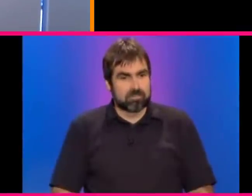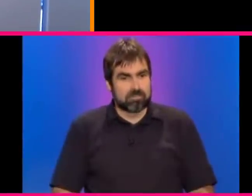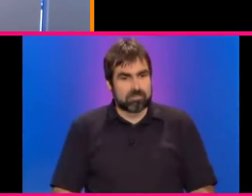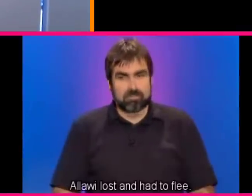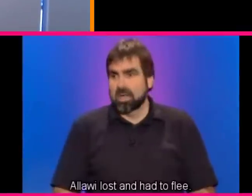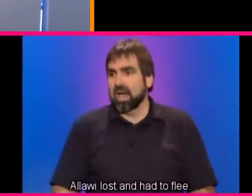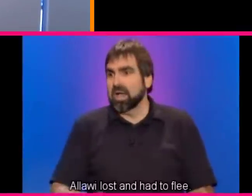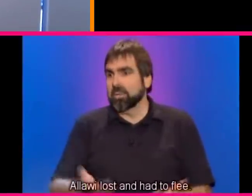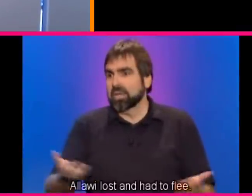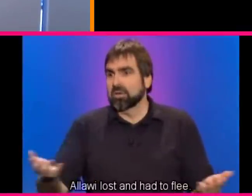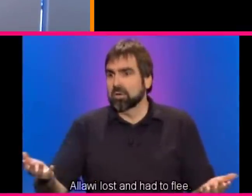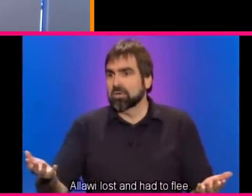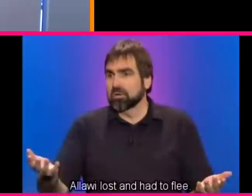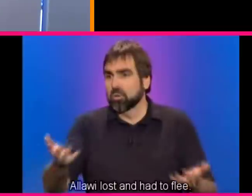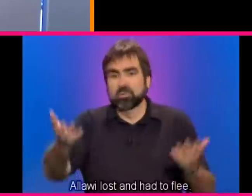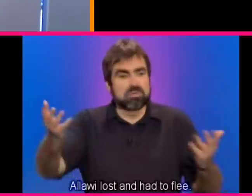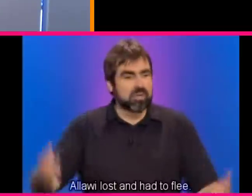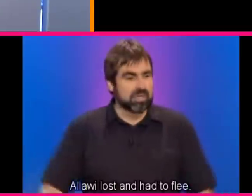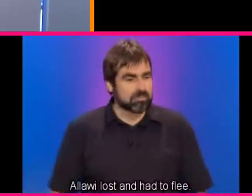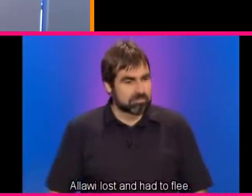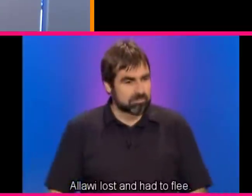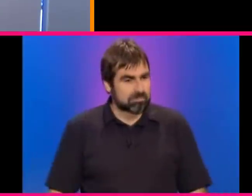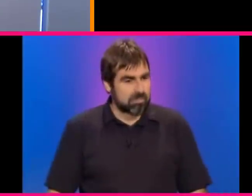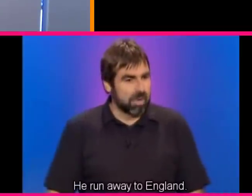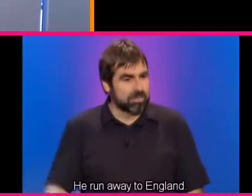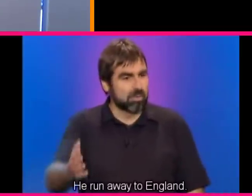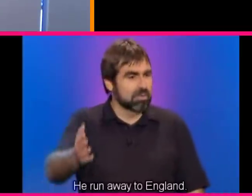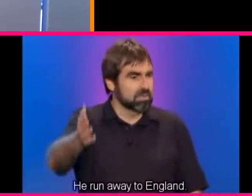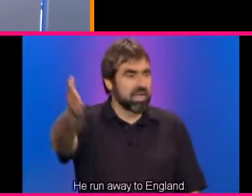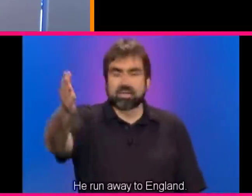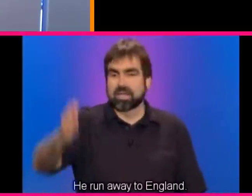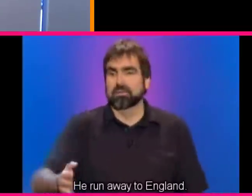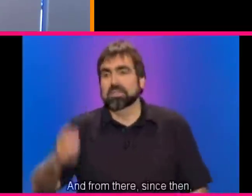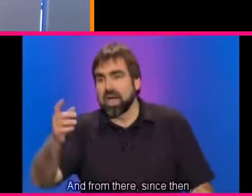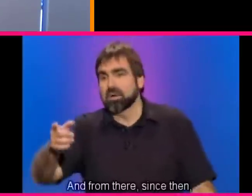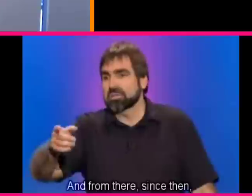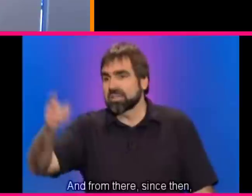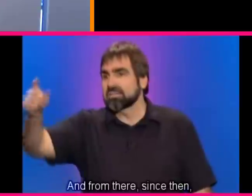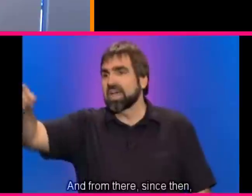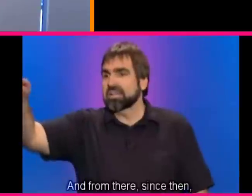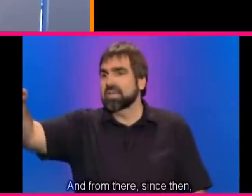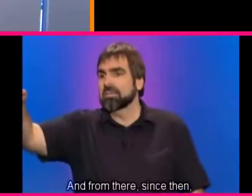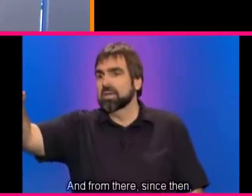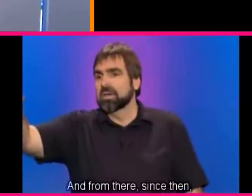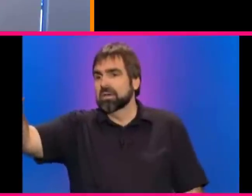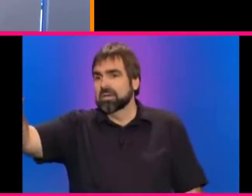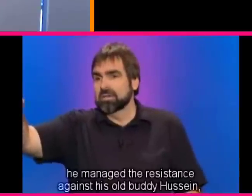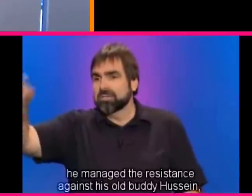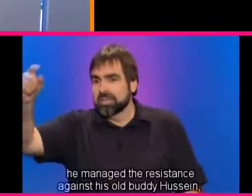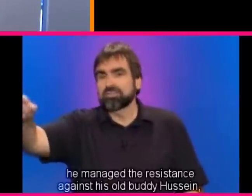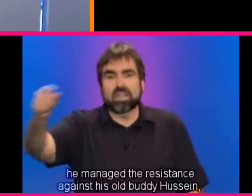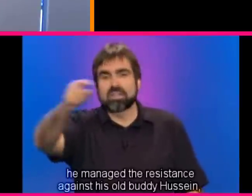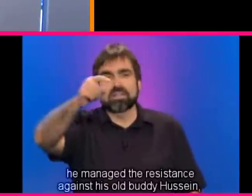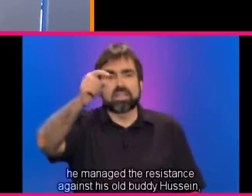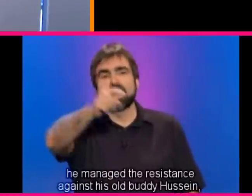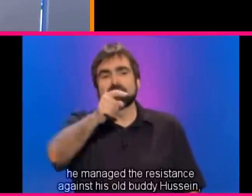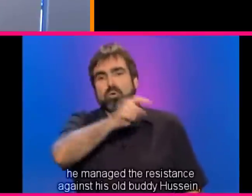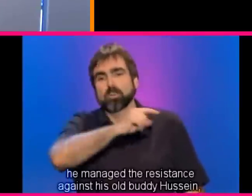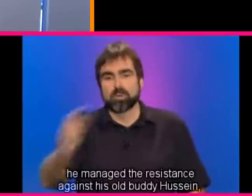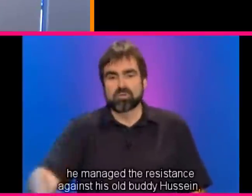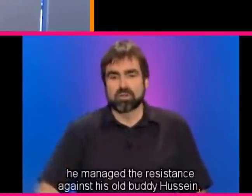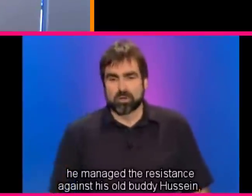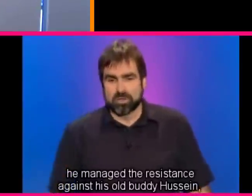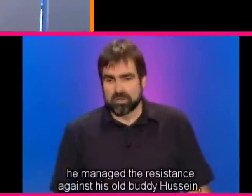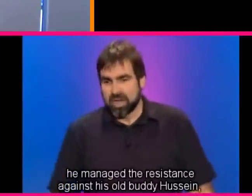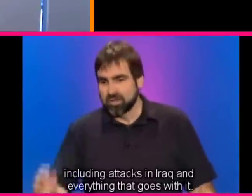der allawi hat den kürzeren gezogen musste fliehen abgehauen ist eine england von da aus hat er seitdem den widerstand gegen seine alten kumpels